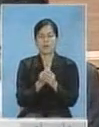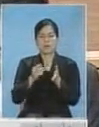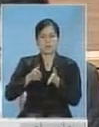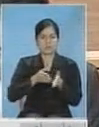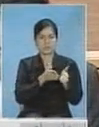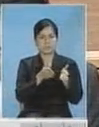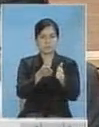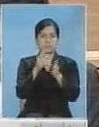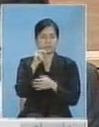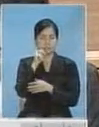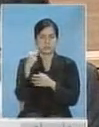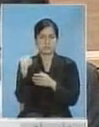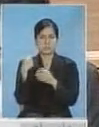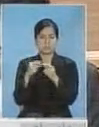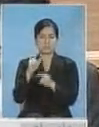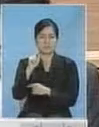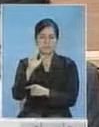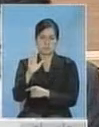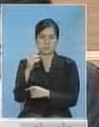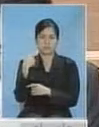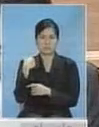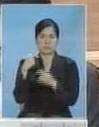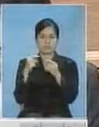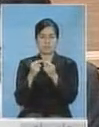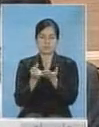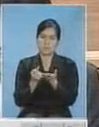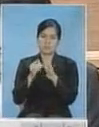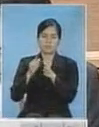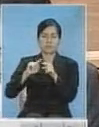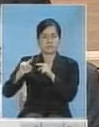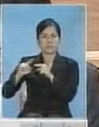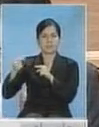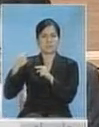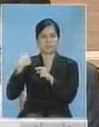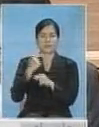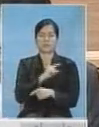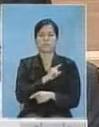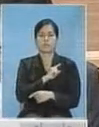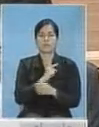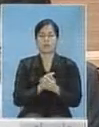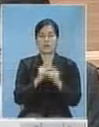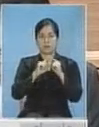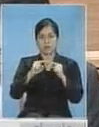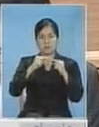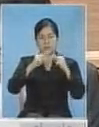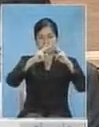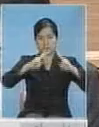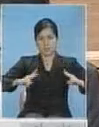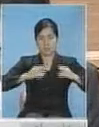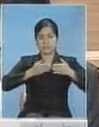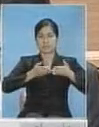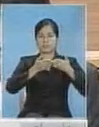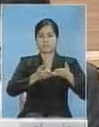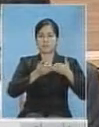มน้ำหรือว่าชายฝั่งทะเลหรือแม่โขงแม่น้ำโขงก็ช่างนะครับแต่กรมเจ้าท่านะครับ